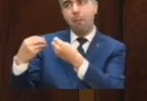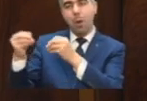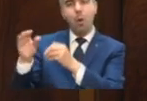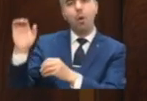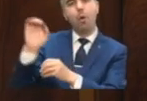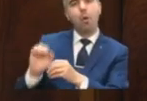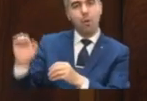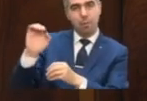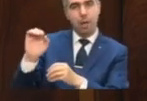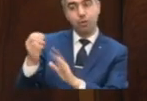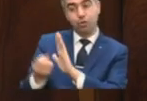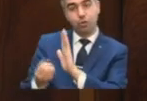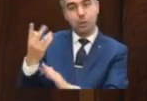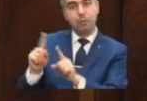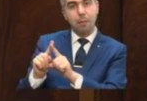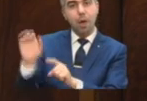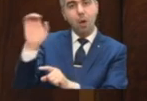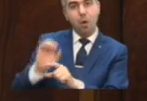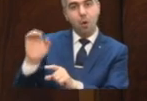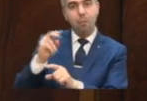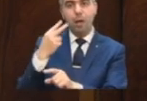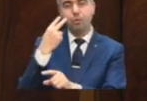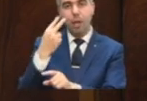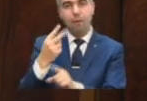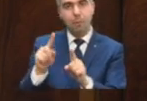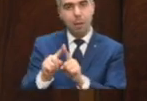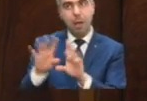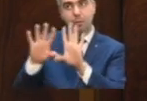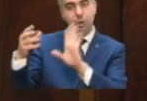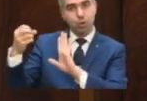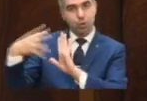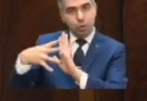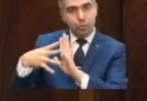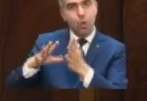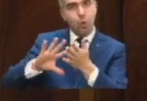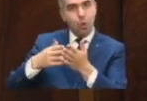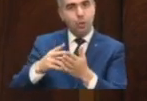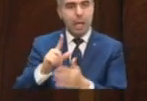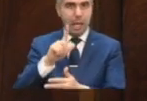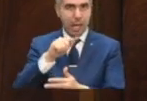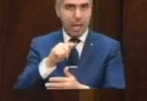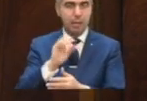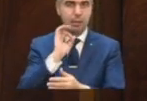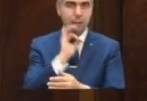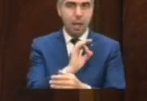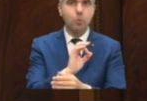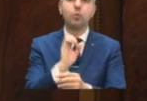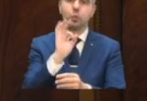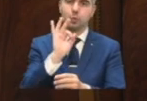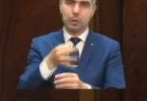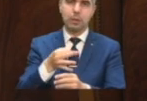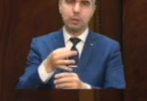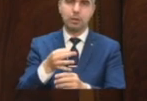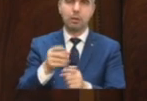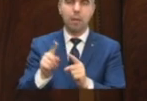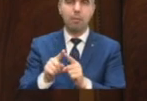دايره واحد لا تاكس جديده كتسميها لا تاكس كربون. الا كنتي كتستعمل الطاقه من غير الطاقه المتجدده كيديروا